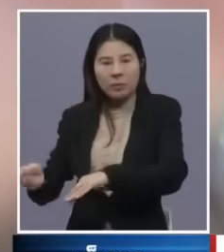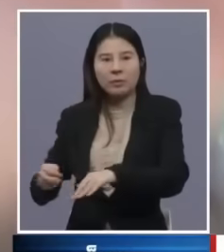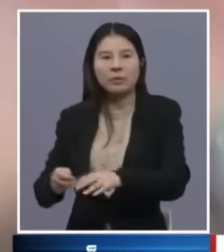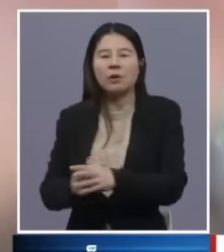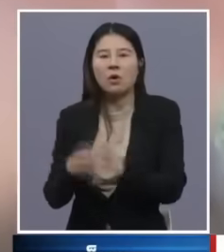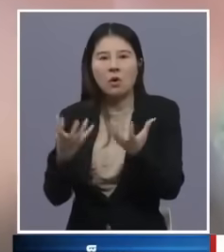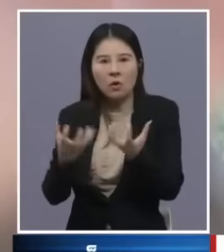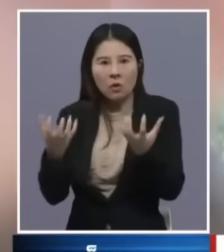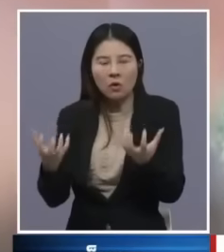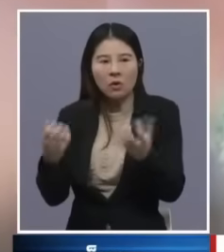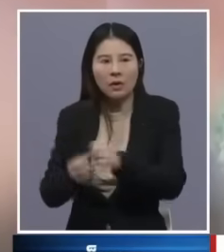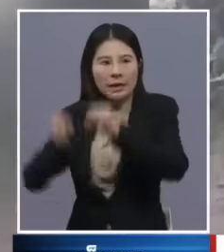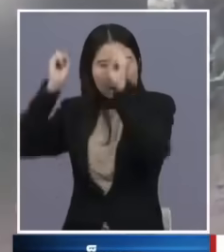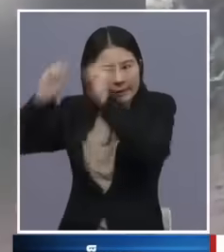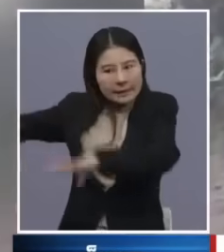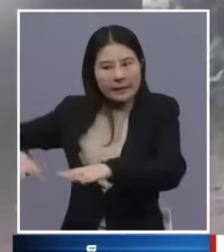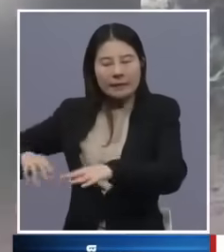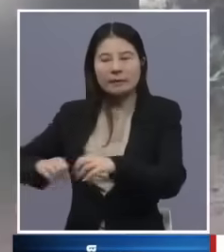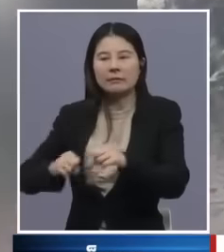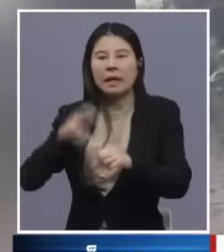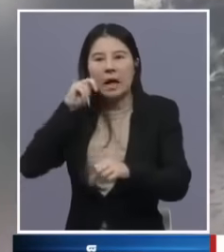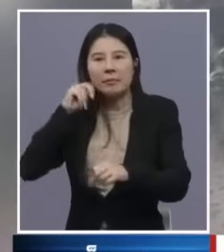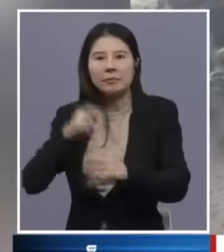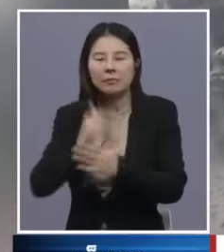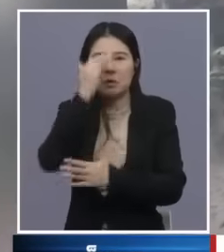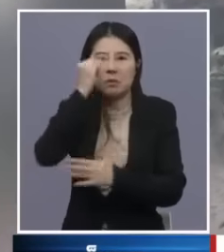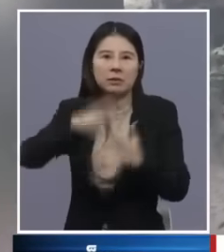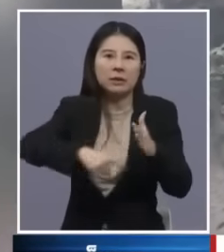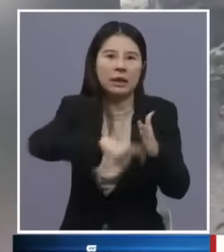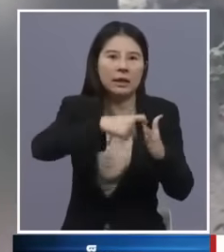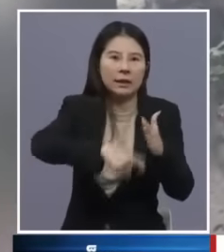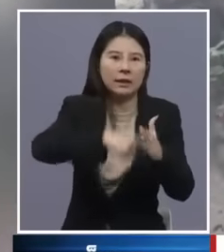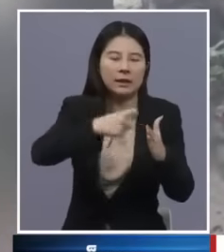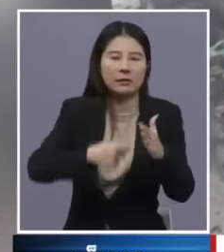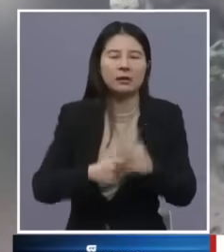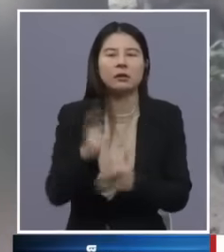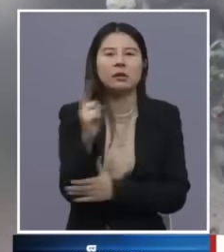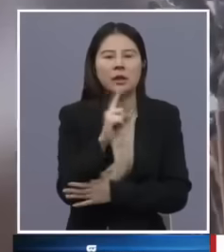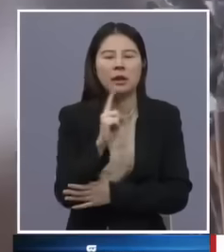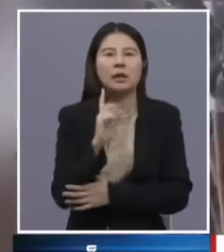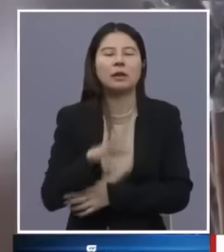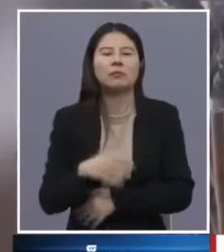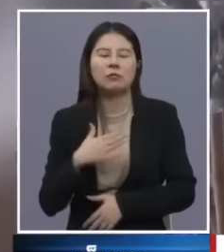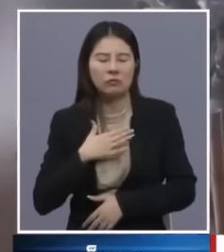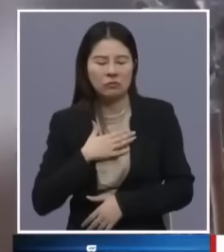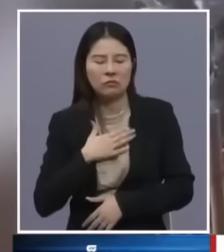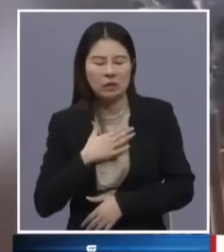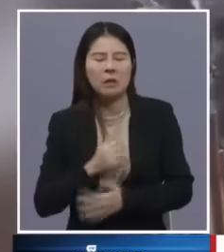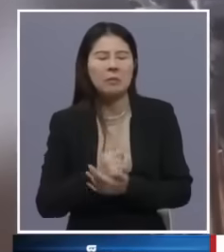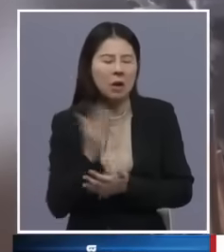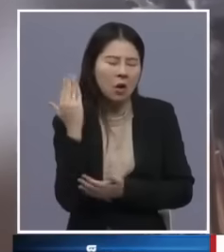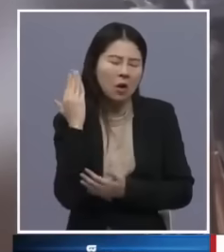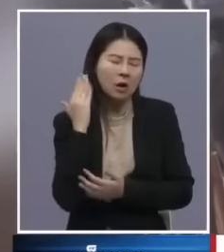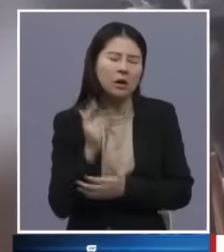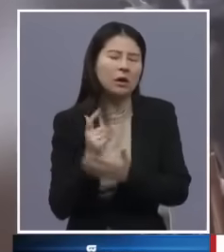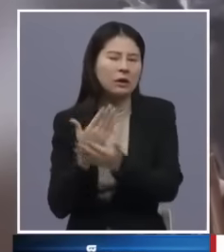ำมาหากินบางอย่างโยนทิ้งลงไปในแม่น้ำด้วยสาเหตุเนี่ยคาดว่าน่าจะเกิดจากก่อนหน้านี้อะค่ะตัวเองได้ไปกู้เงินนอกระบบม